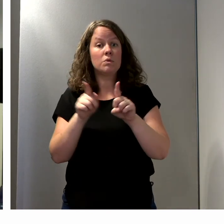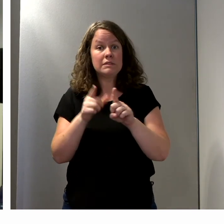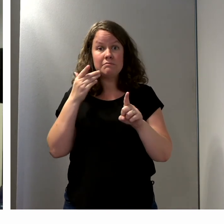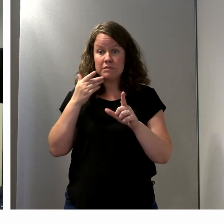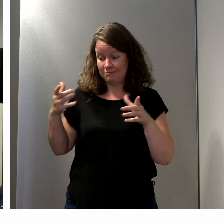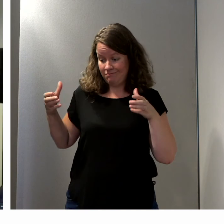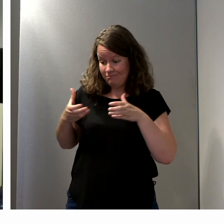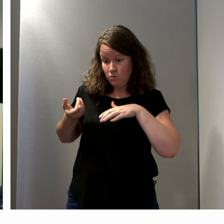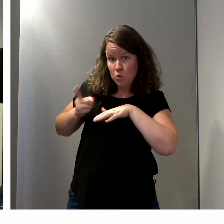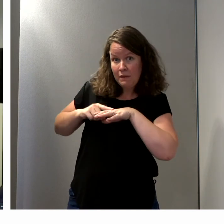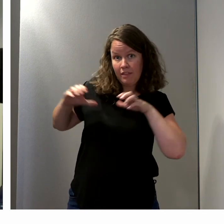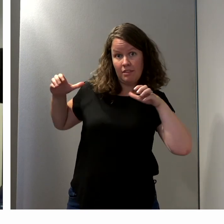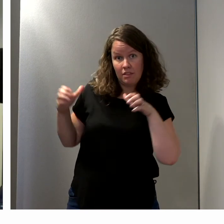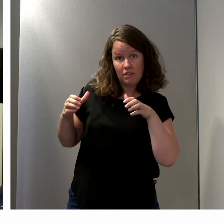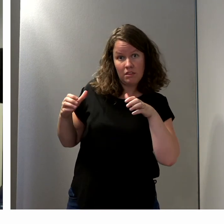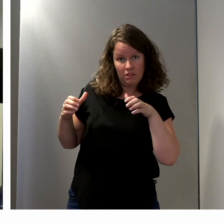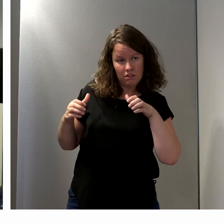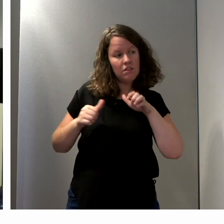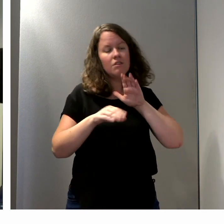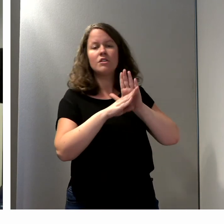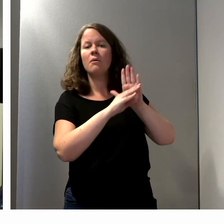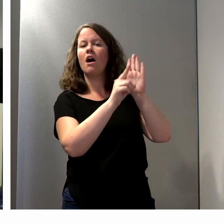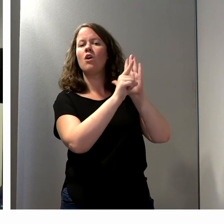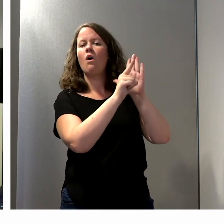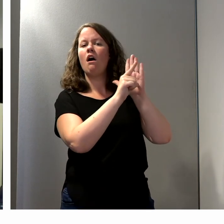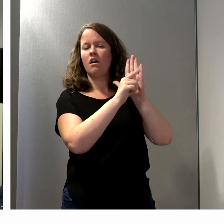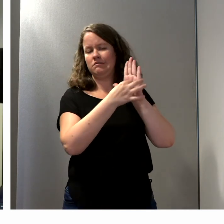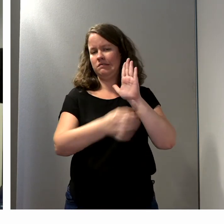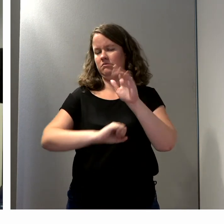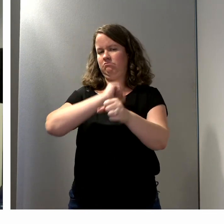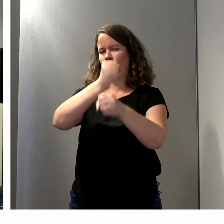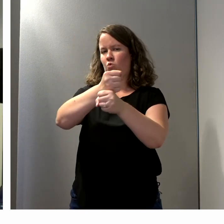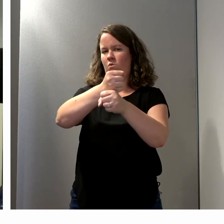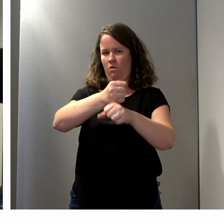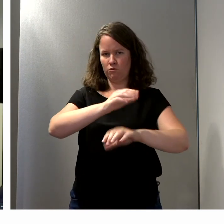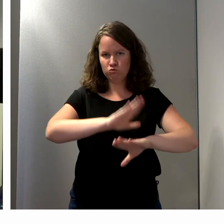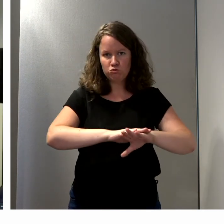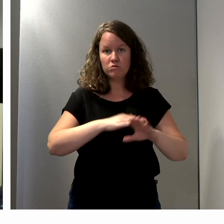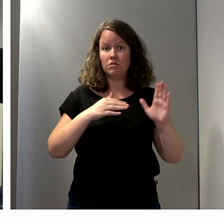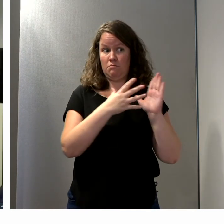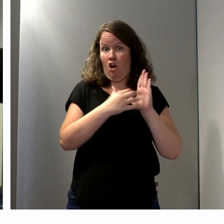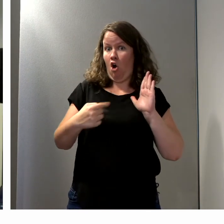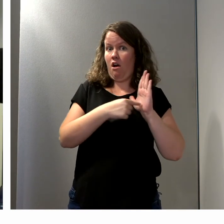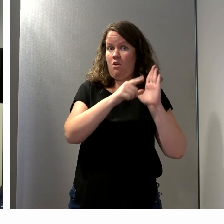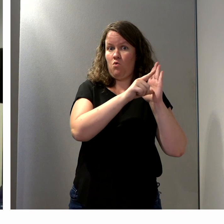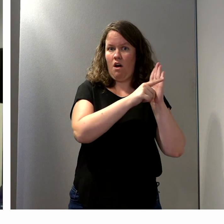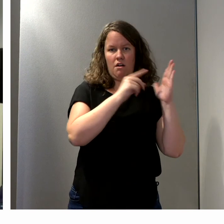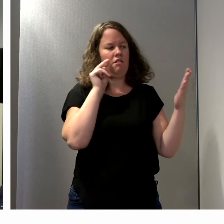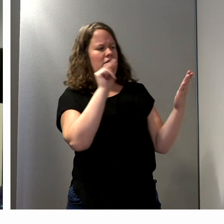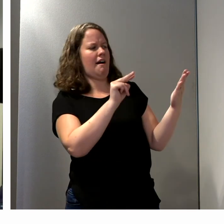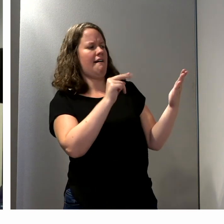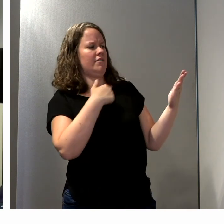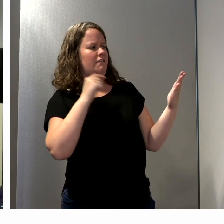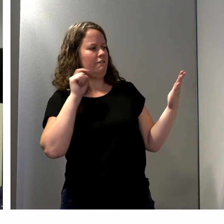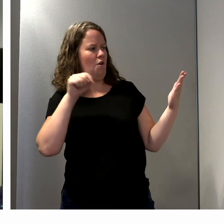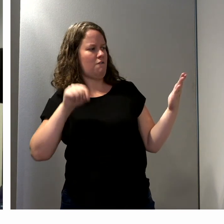en sorte que le droit qui au départ est prévu comme une sanction devienne lui aussi un outil d'innovation et de se dire